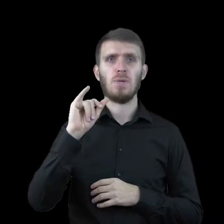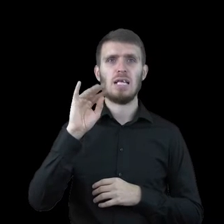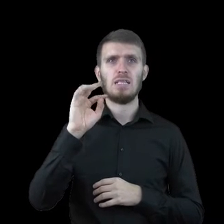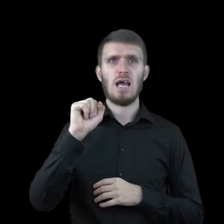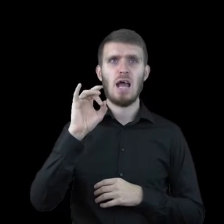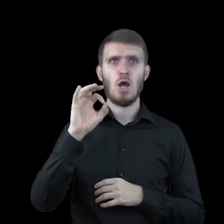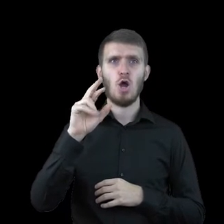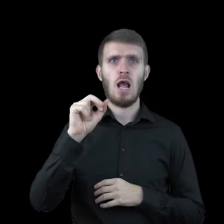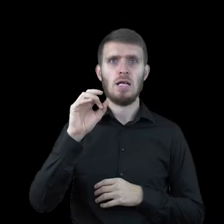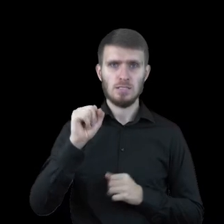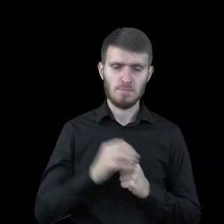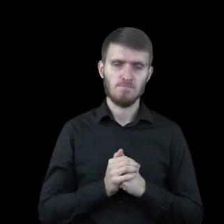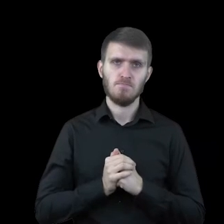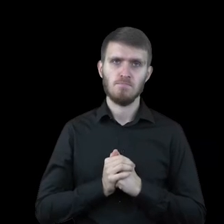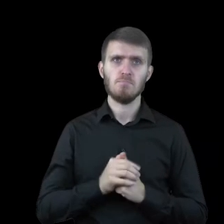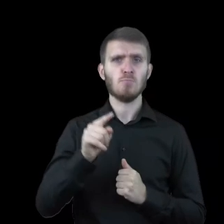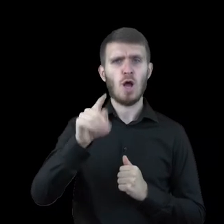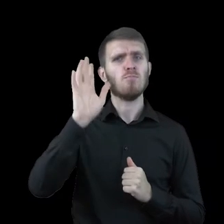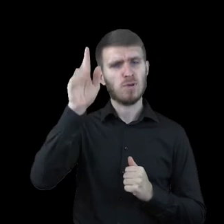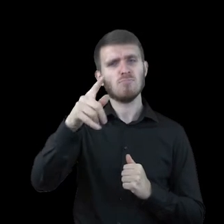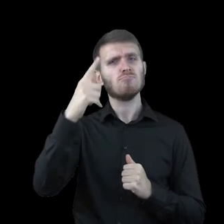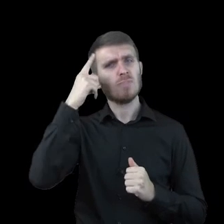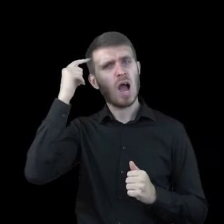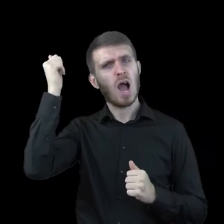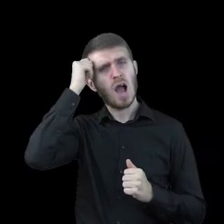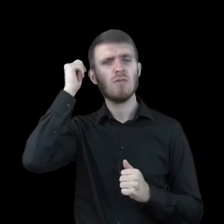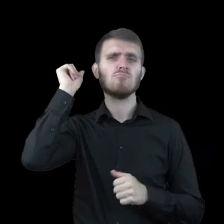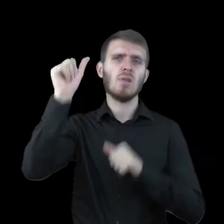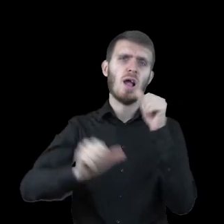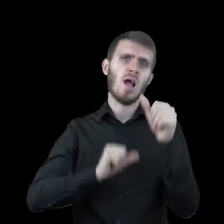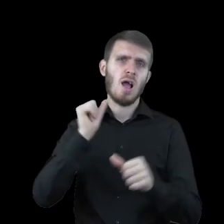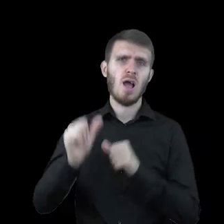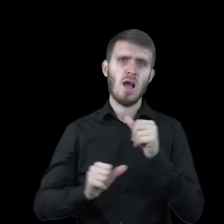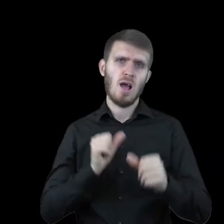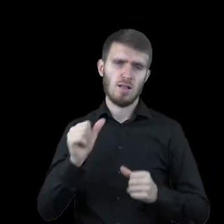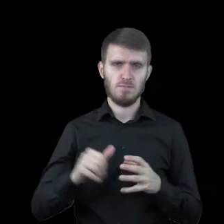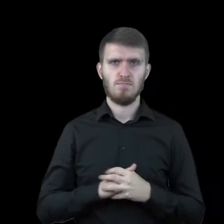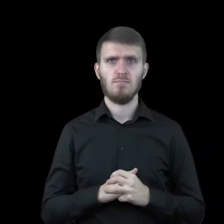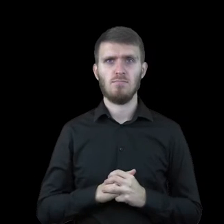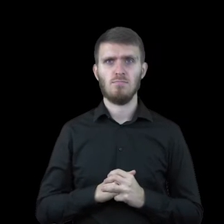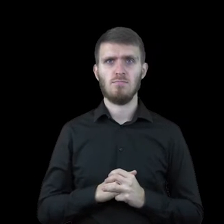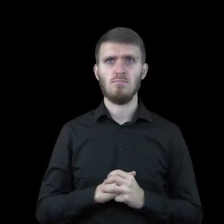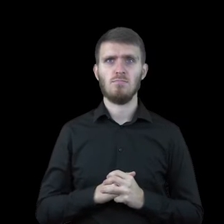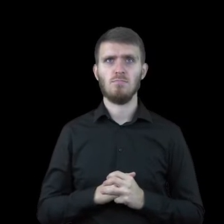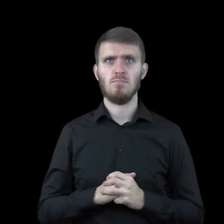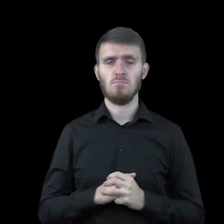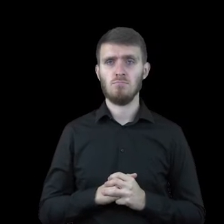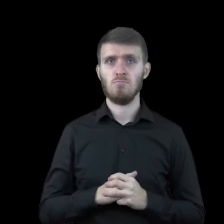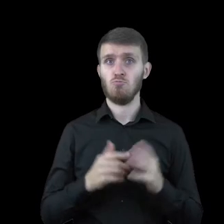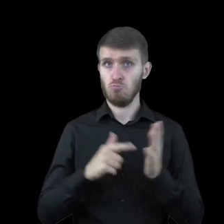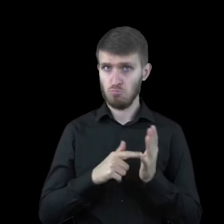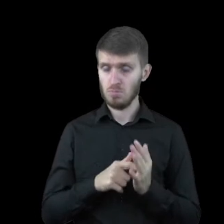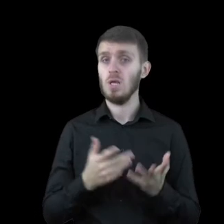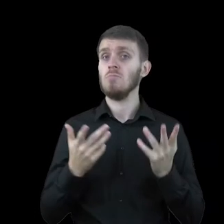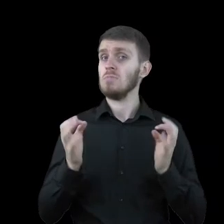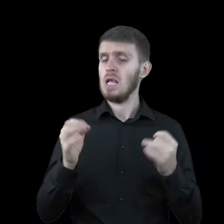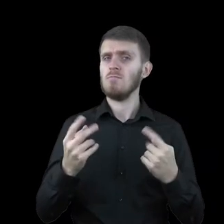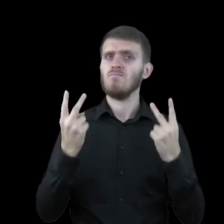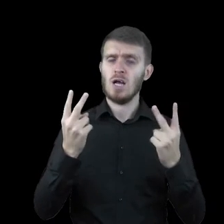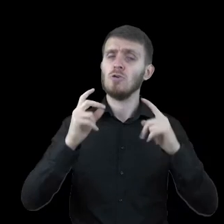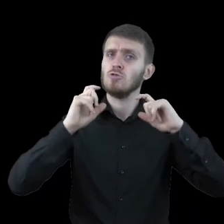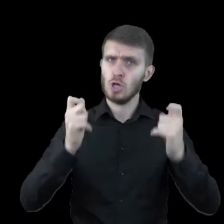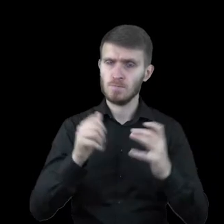wiedzieli, z czym mamy do czynienia twierdzenie. To twierdzenie zapadnie nam w pamięć na długie lata. To jest